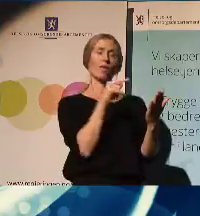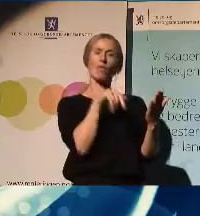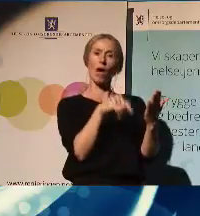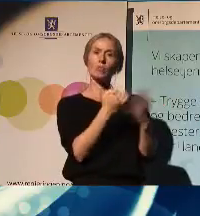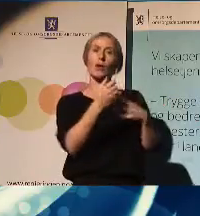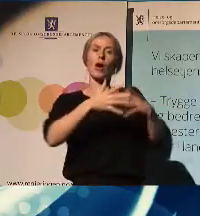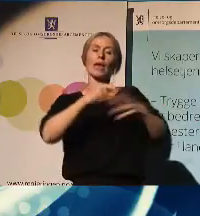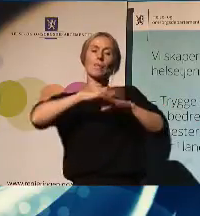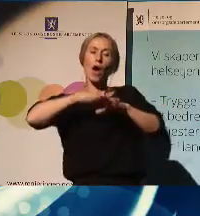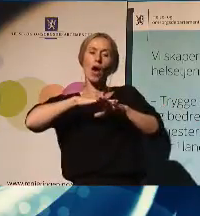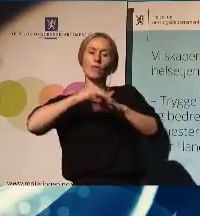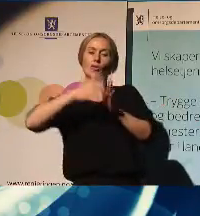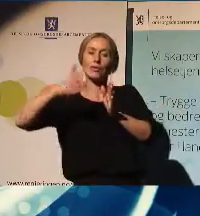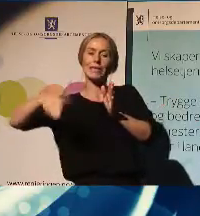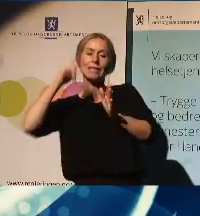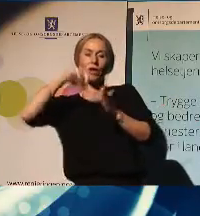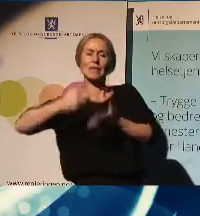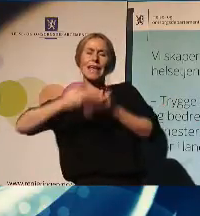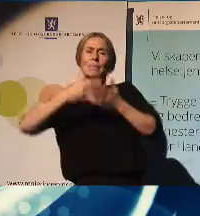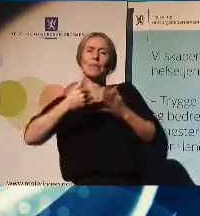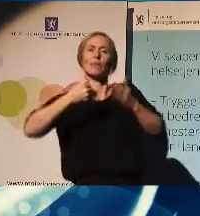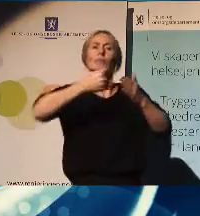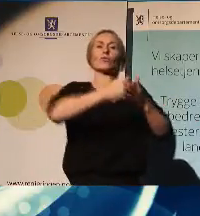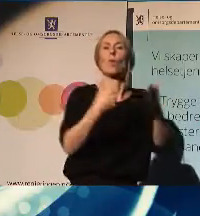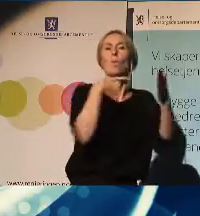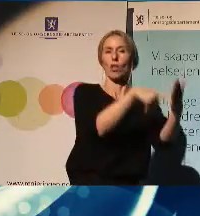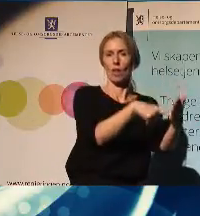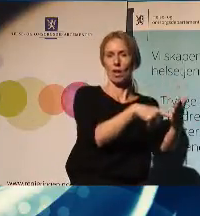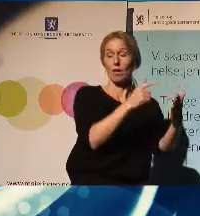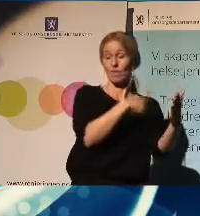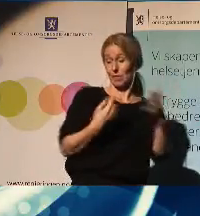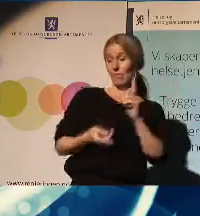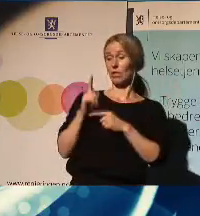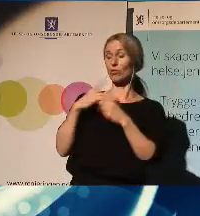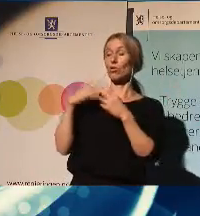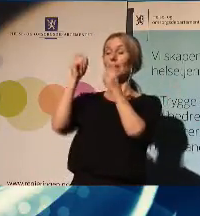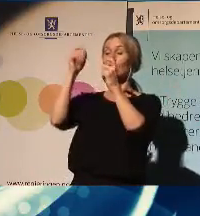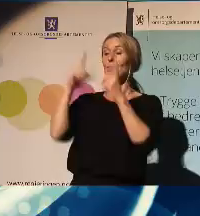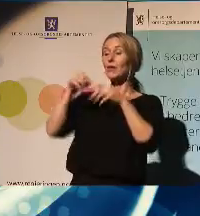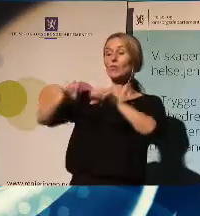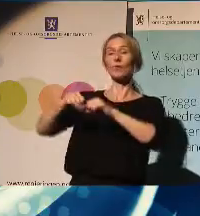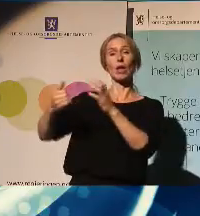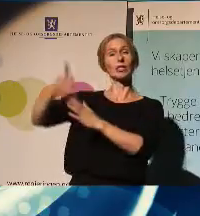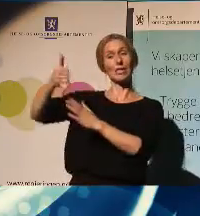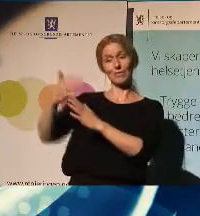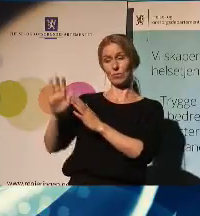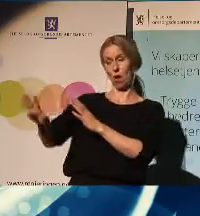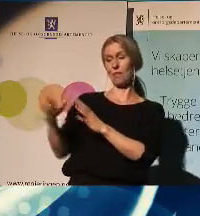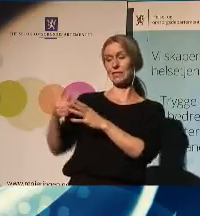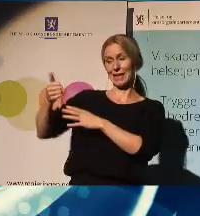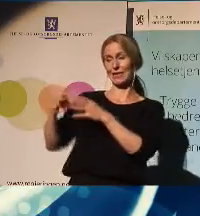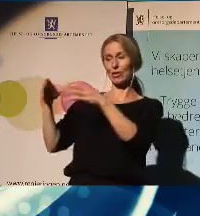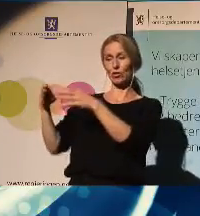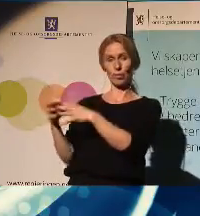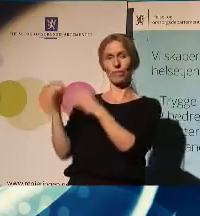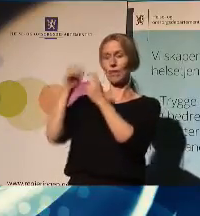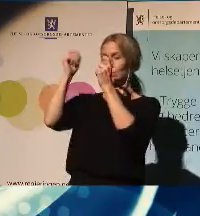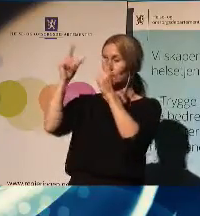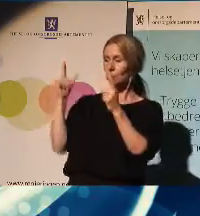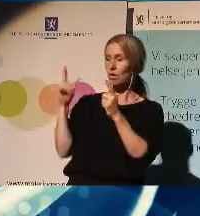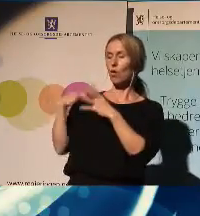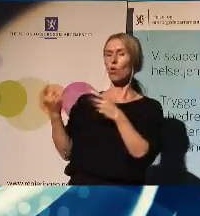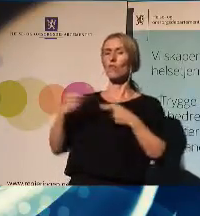hjelpe deg til å nå målet. Vi valgte å informere kommunalsjefen og kommunalsjefens ledergruppe for dermed å